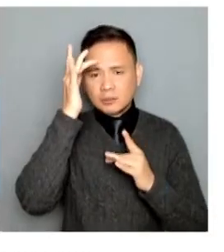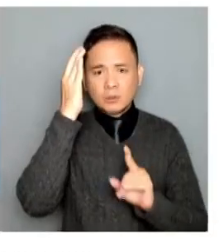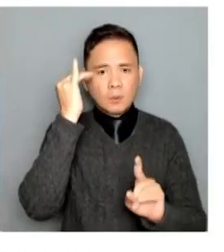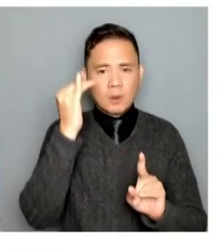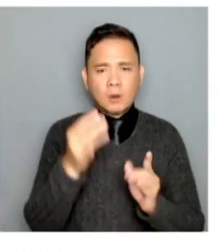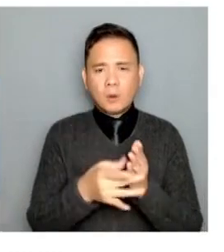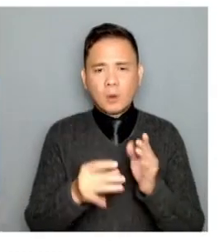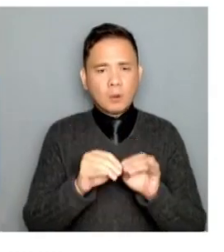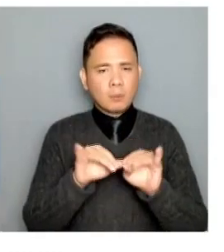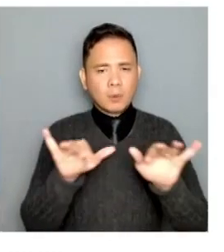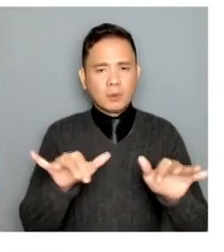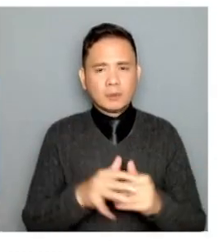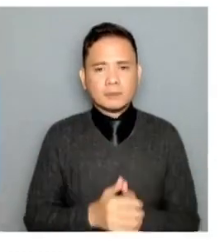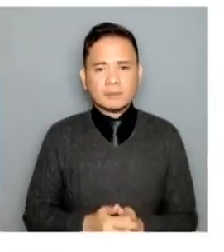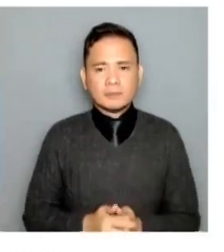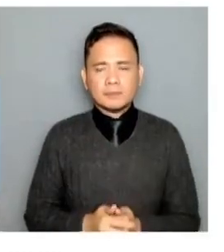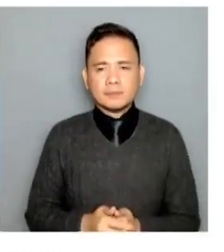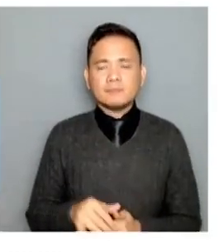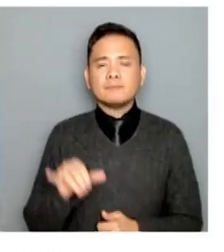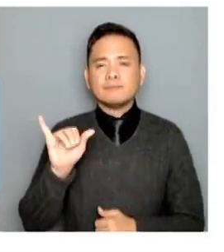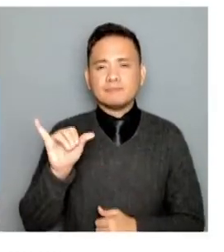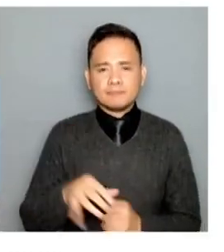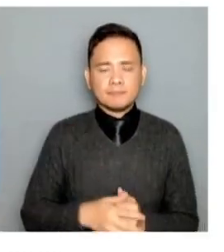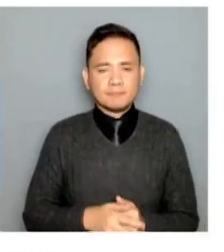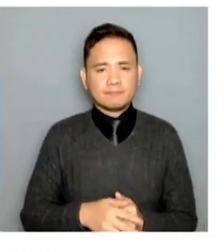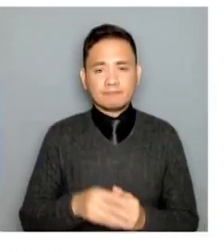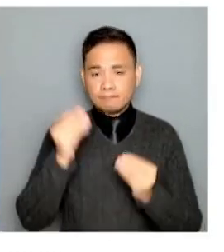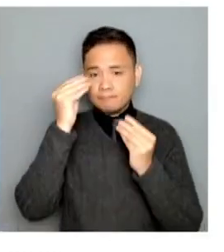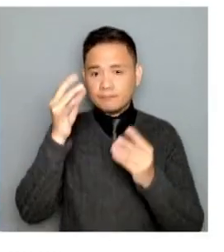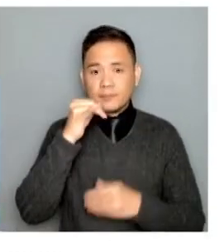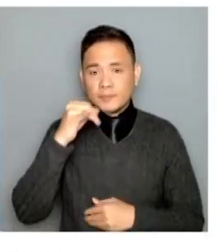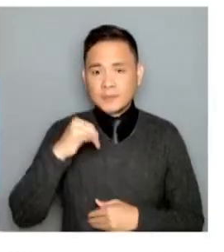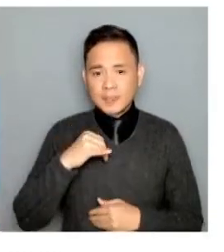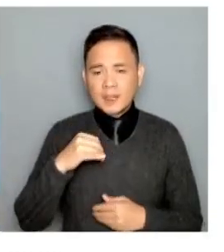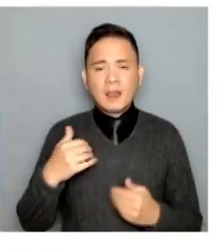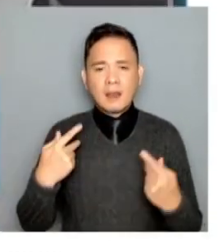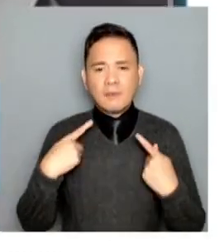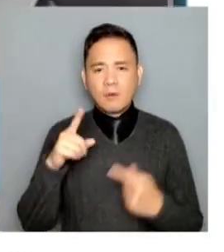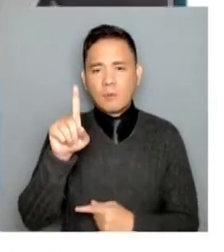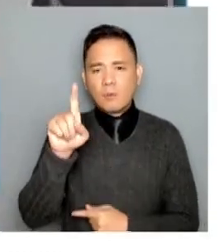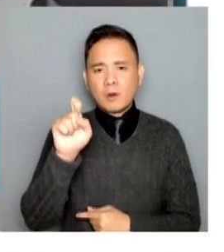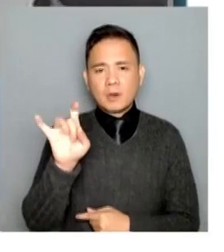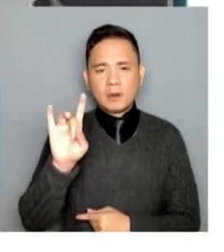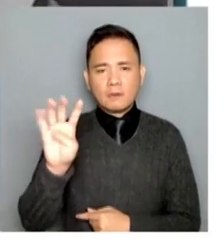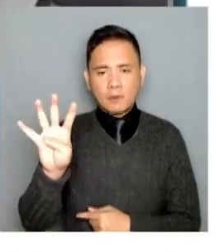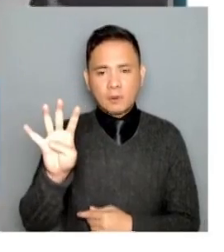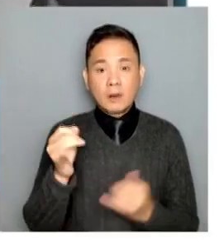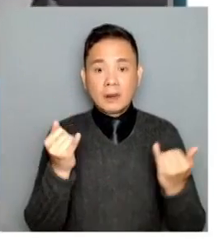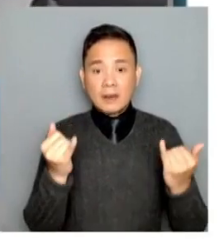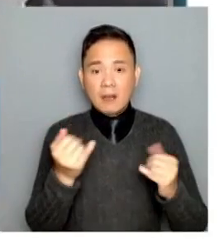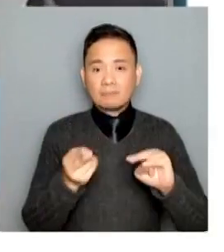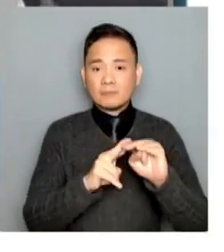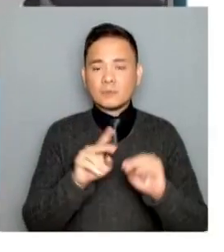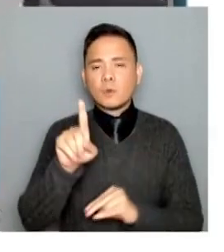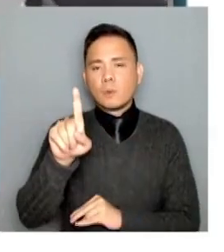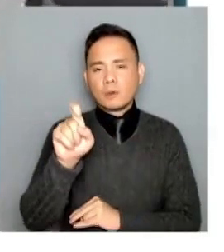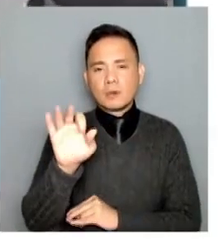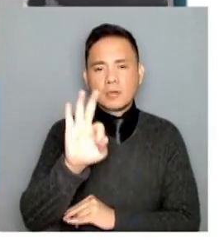Mayor. Let's start with that. As of yesterday po is 184. Right now po is 191 na.